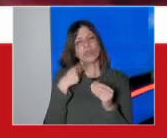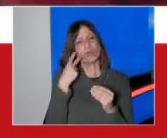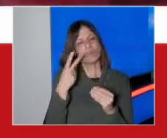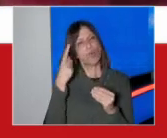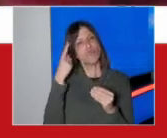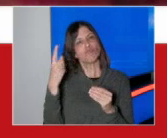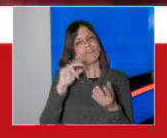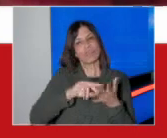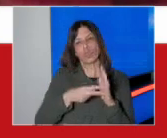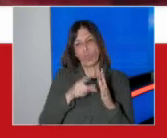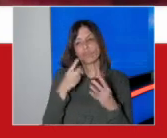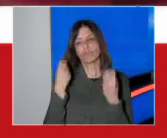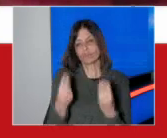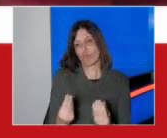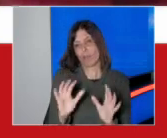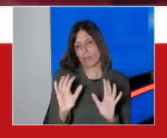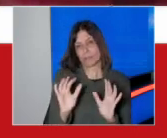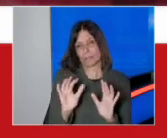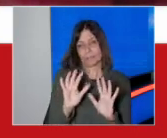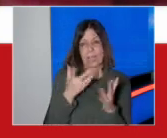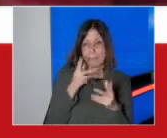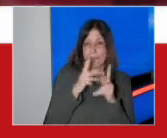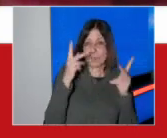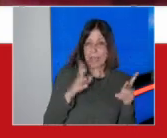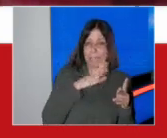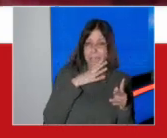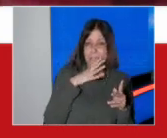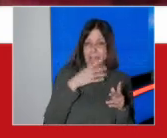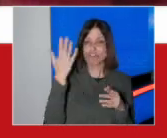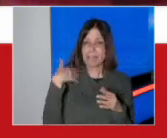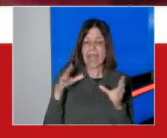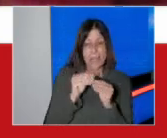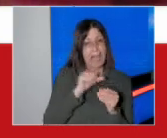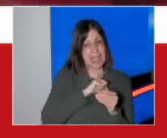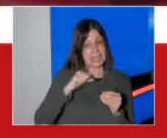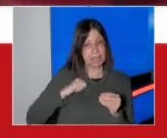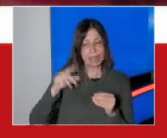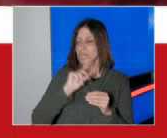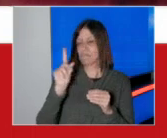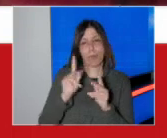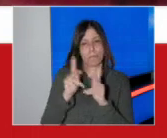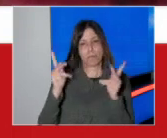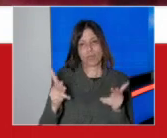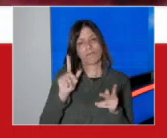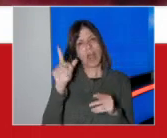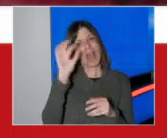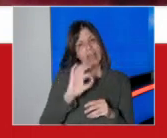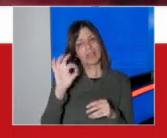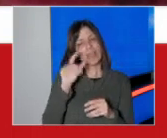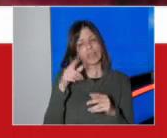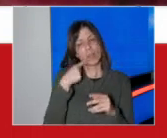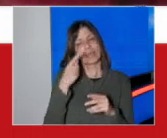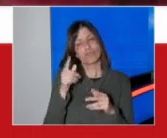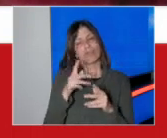שהתוכנית היא לא רעה. האם היא פותרת את הבעיה שעלתה עם העצמאים? היא לא פותרת. אבל עדיין אומרת שתפתור